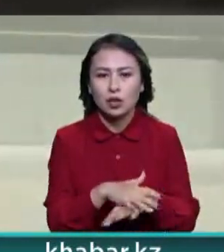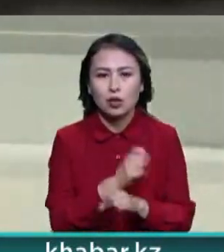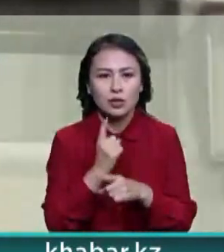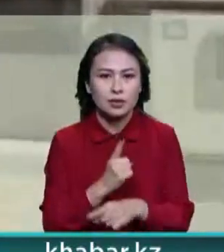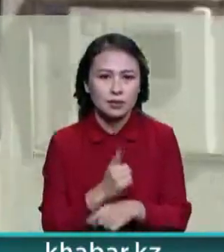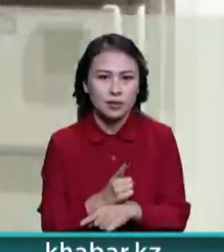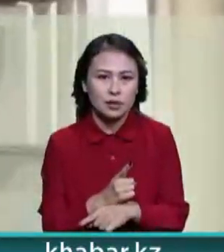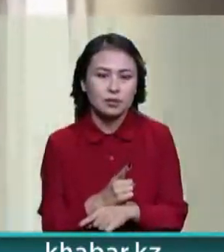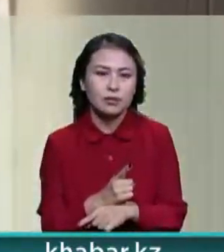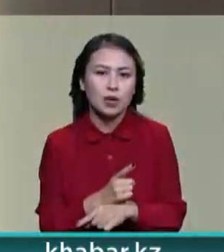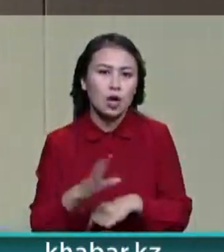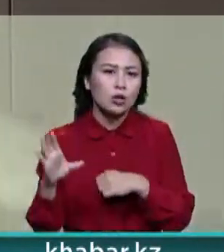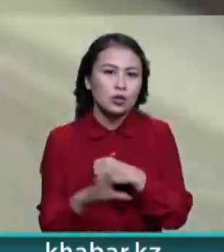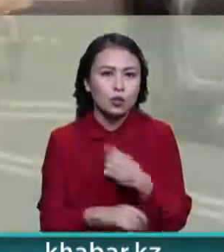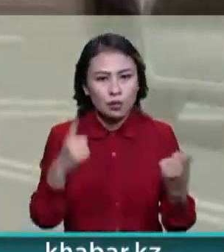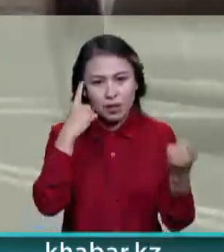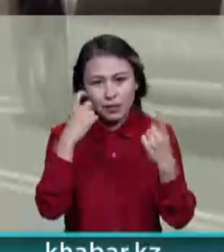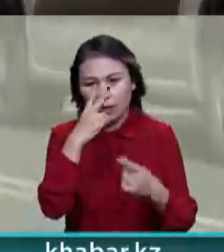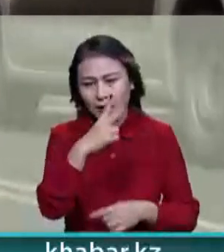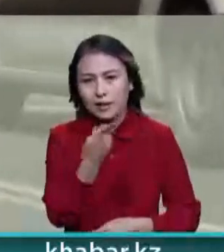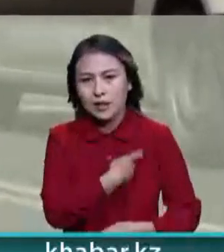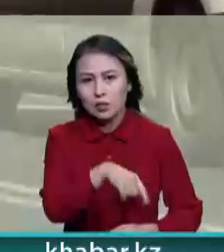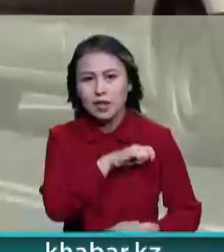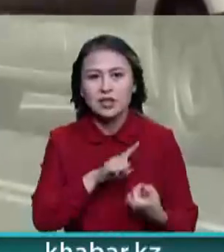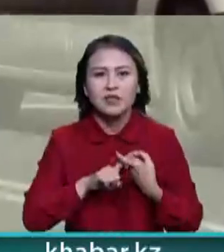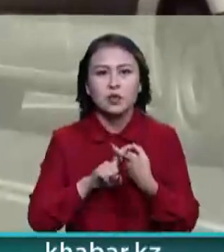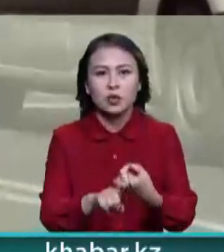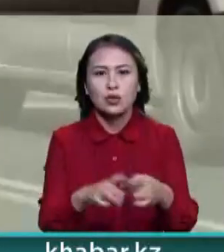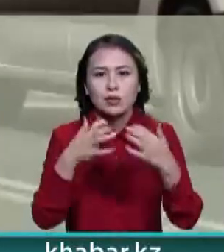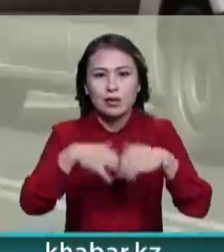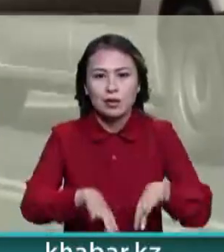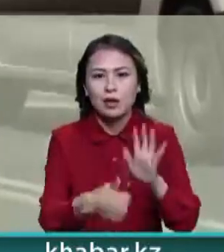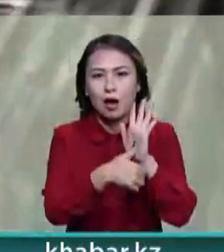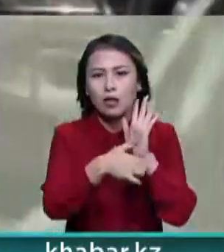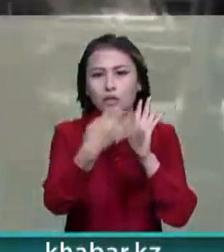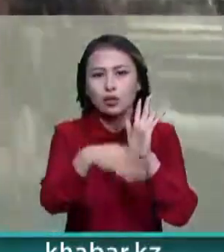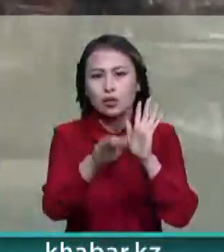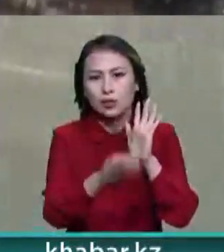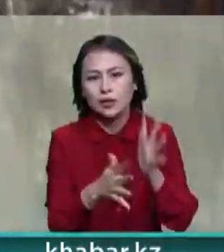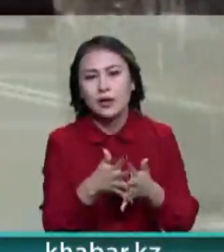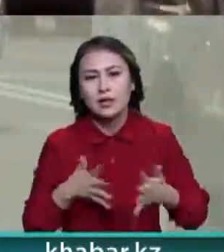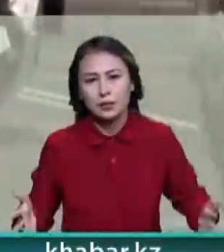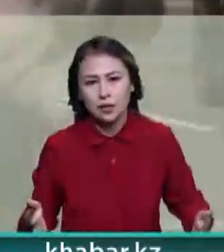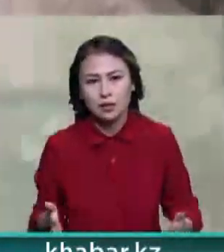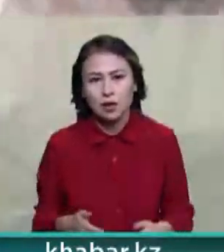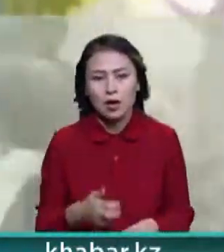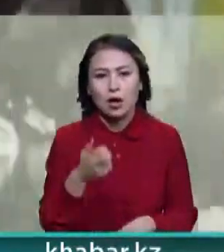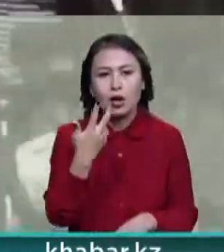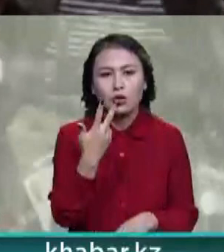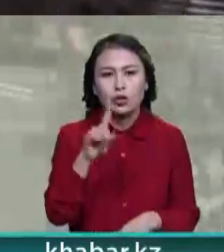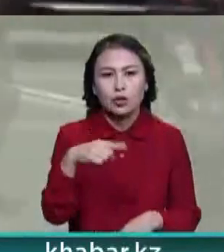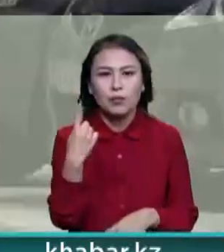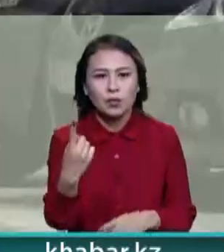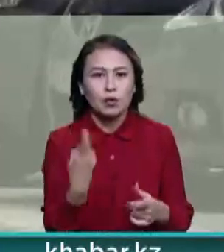артық жиналуға да тыйым салынып отыр. Соңғы мәліметке қарағанда Испанияда вирус жұқтырғандар қатары 640 мыңнан асып